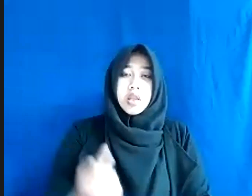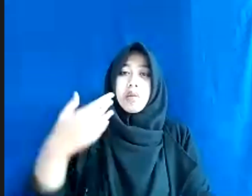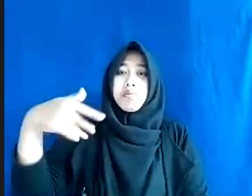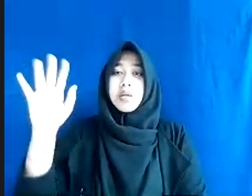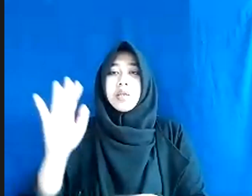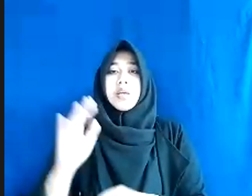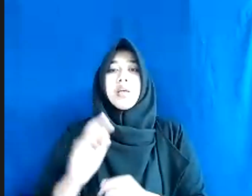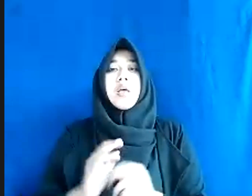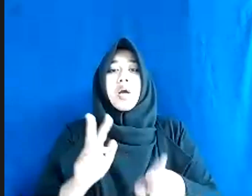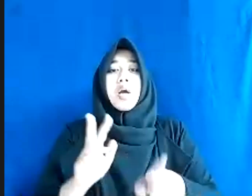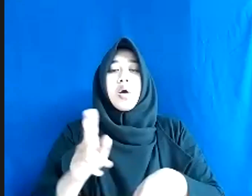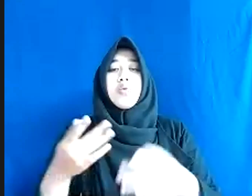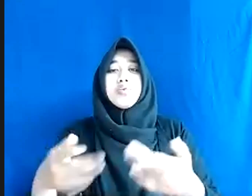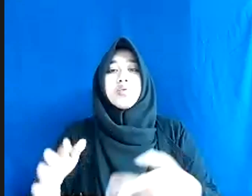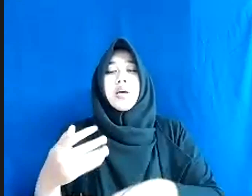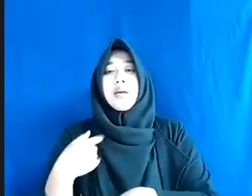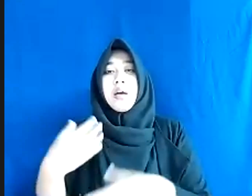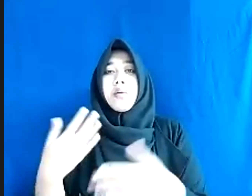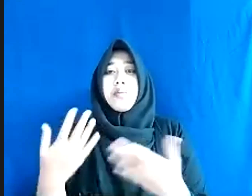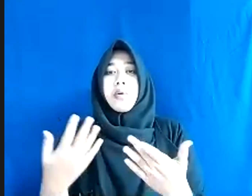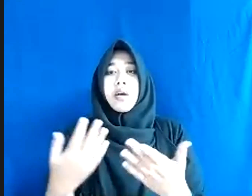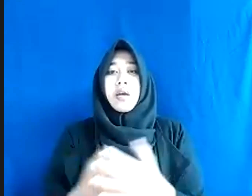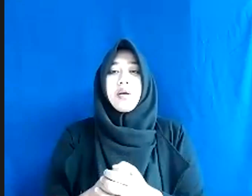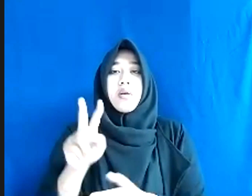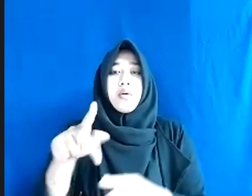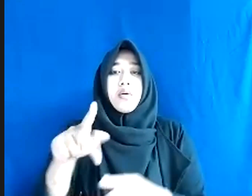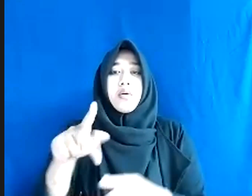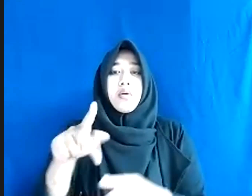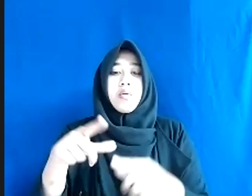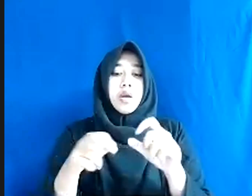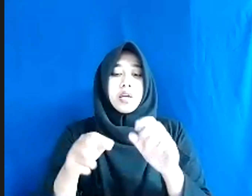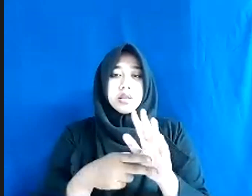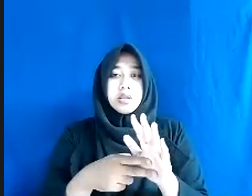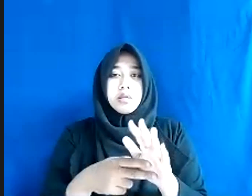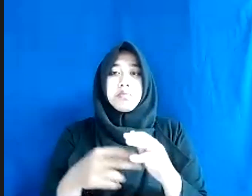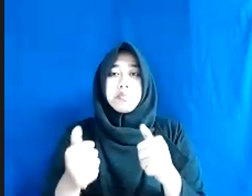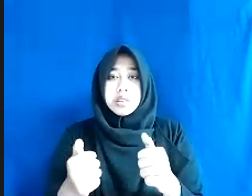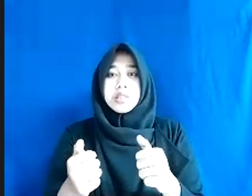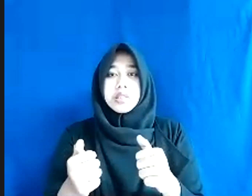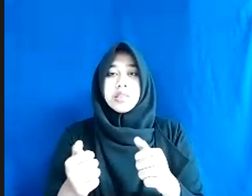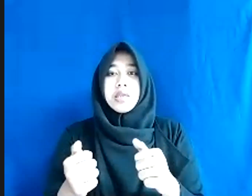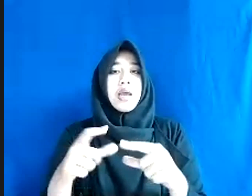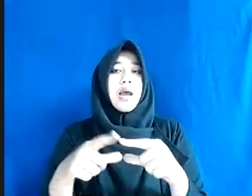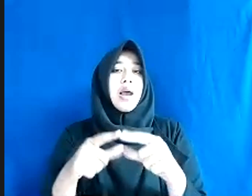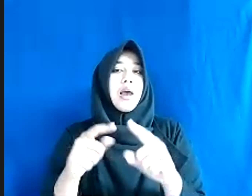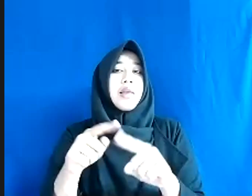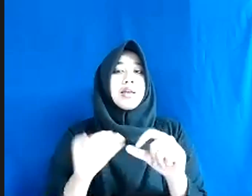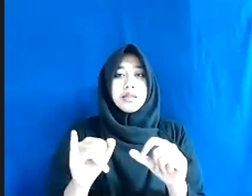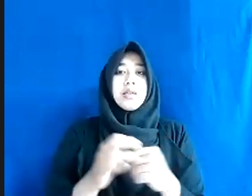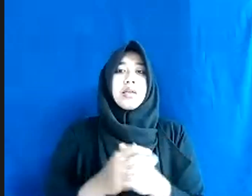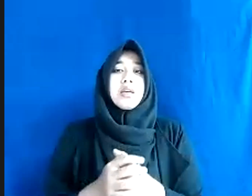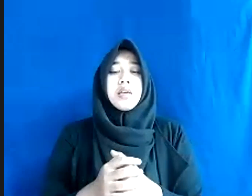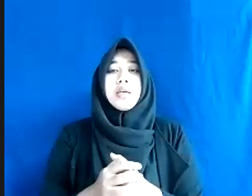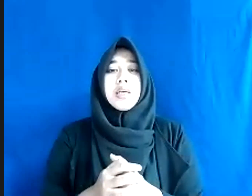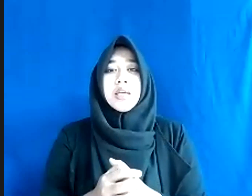vaksinnya biasanya akan dapat diatasi, meskipun tidak berarti kemudian tidak ada masalahnya,